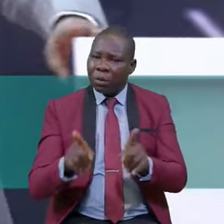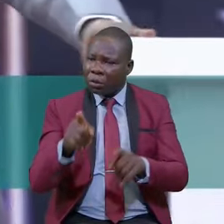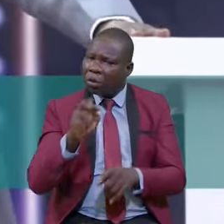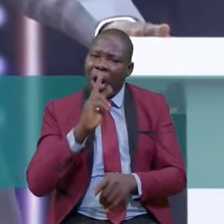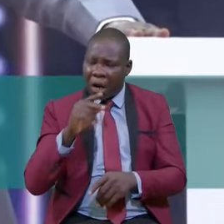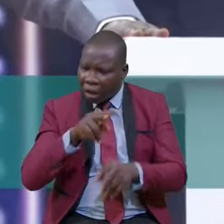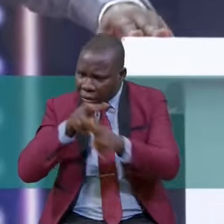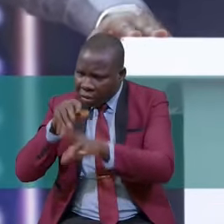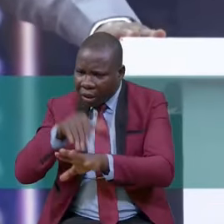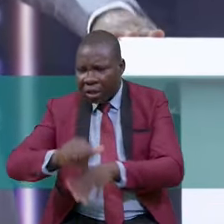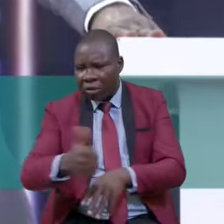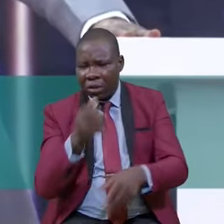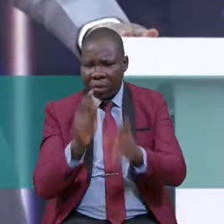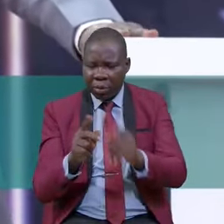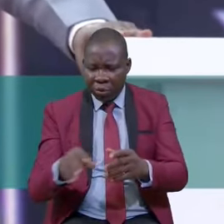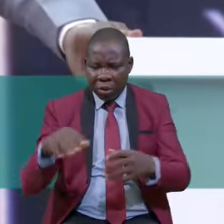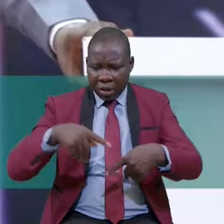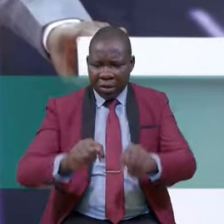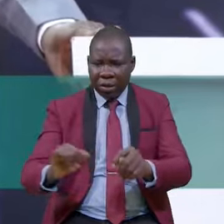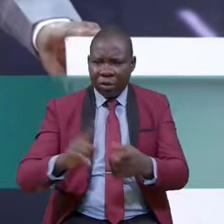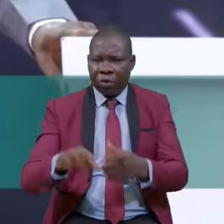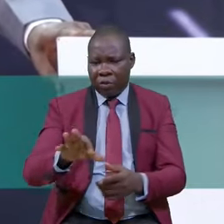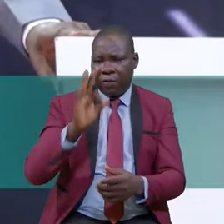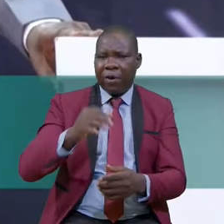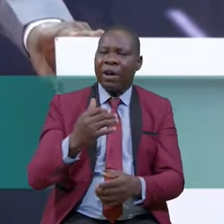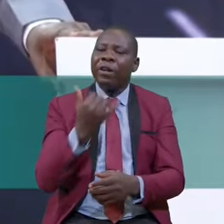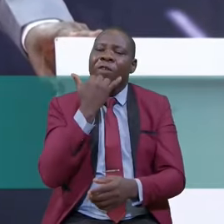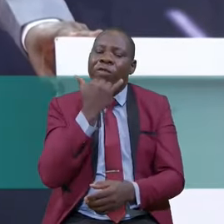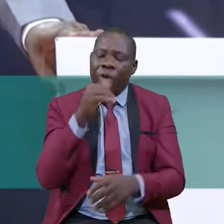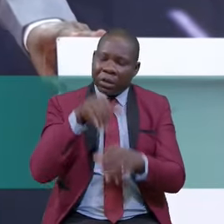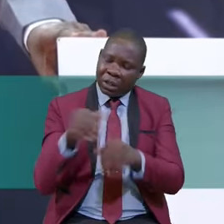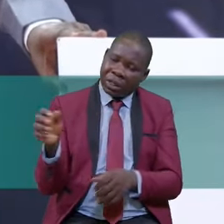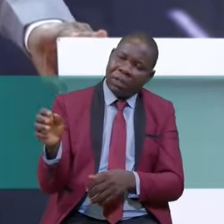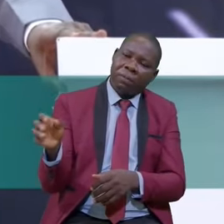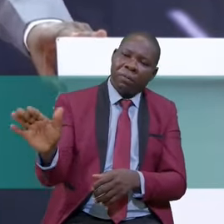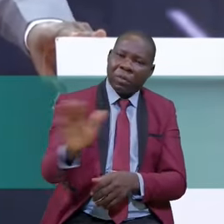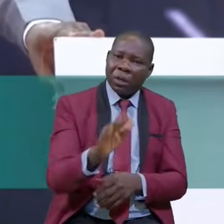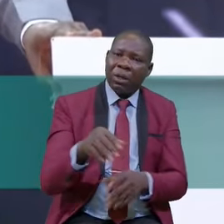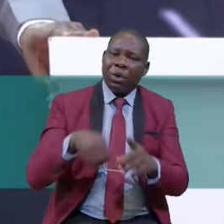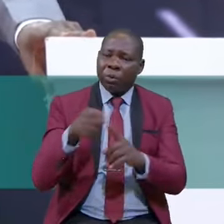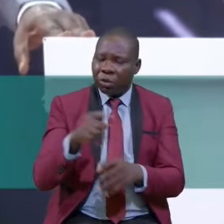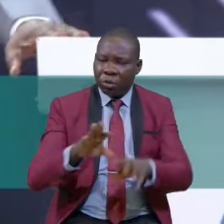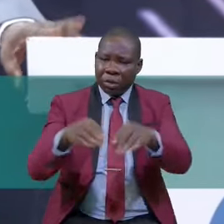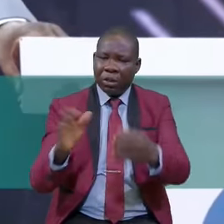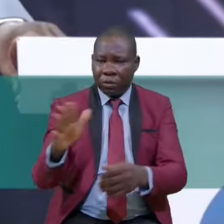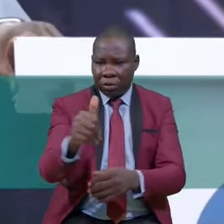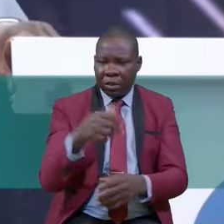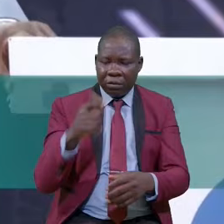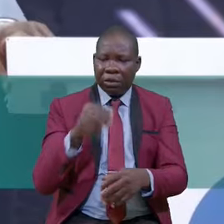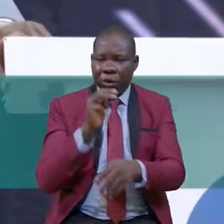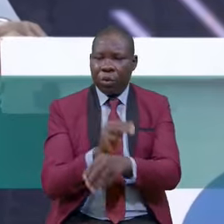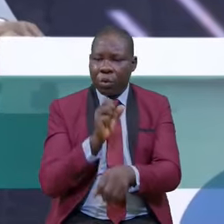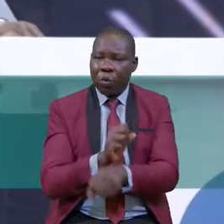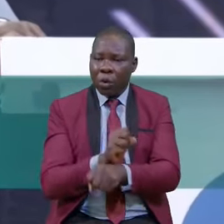Tu essaies de chercher des fautes chez eux. Quand tu es engagé dans un ministère que Dieu ne t'a pas